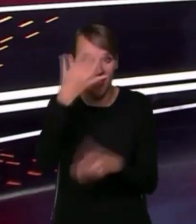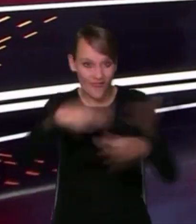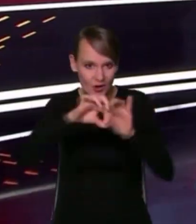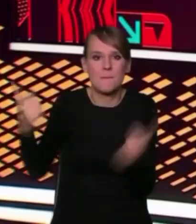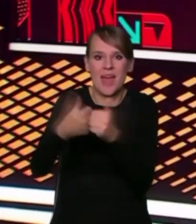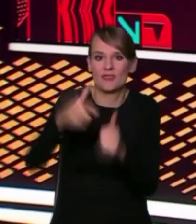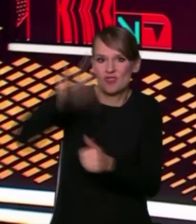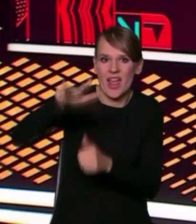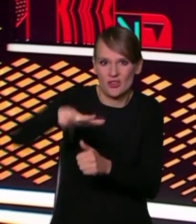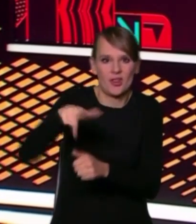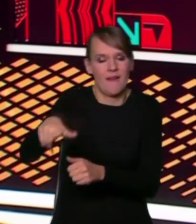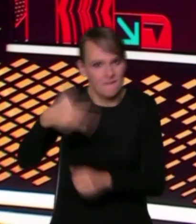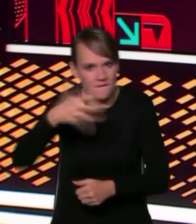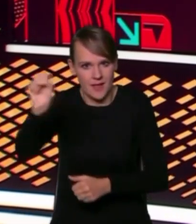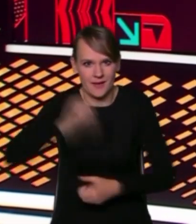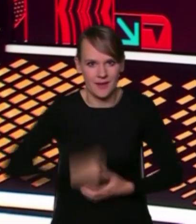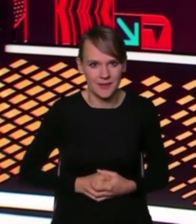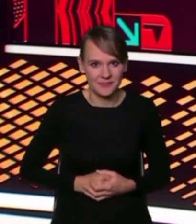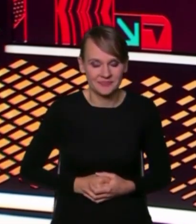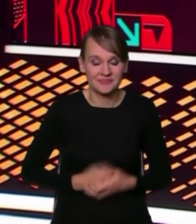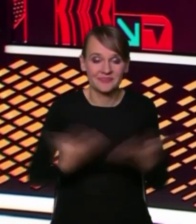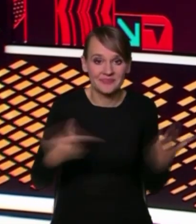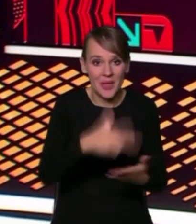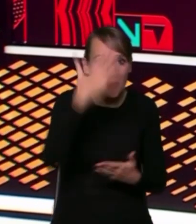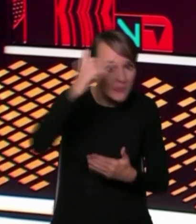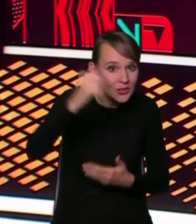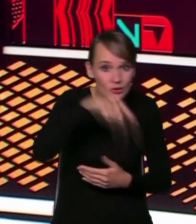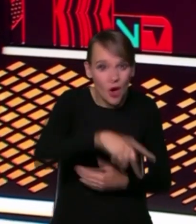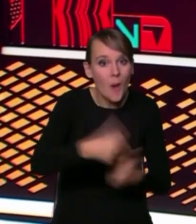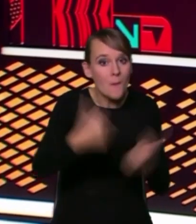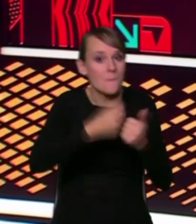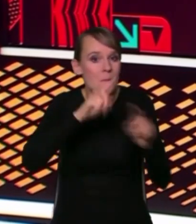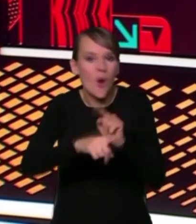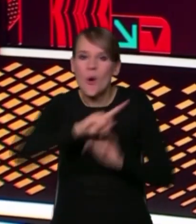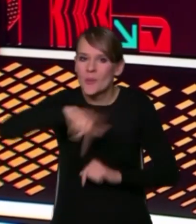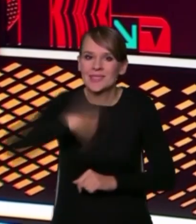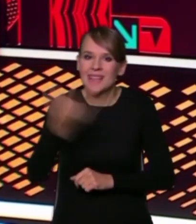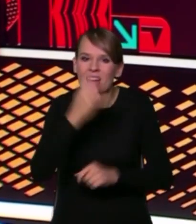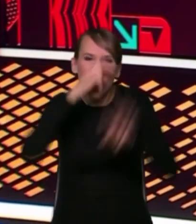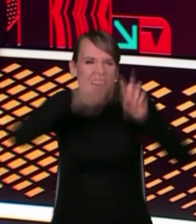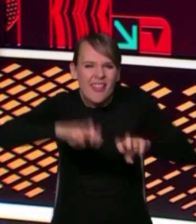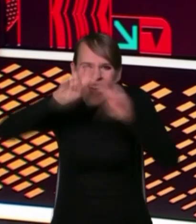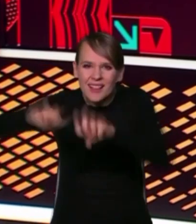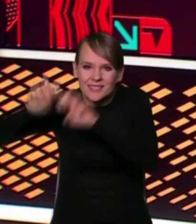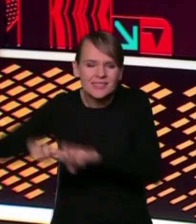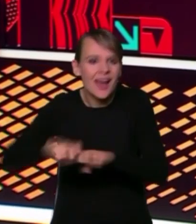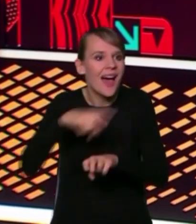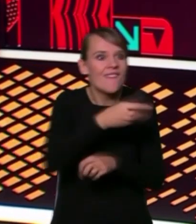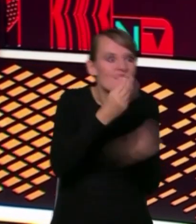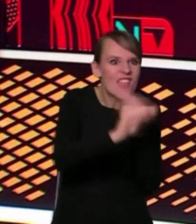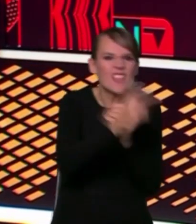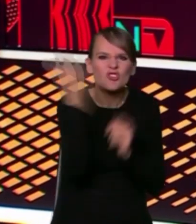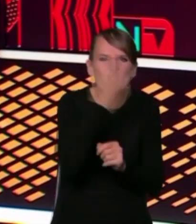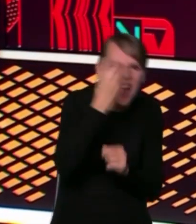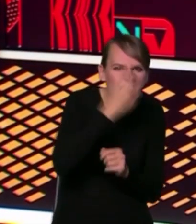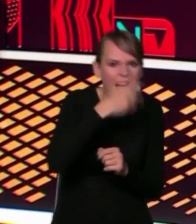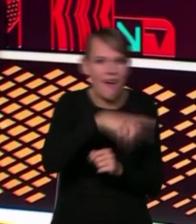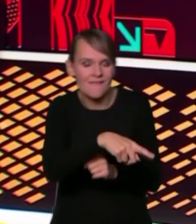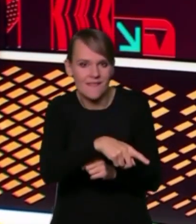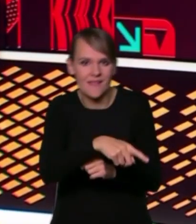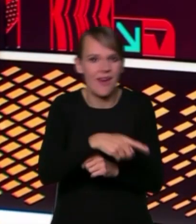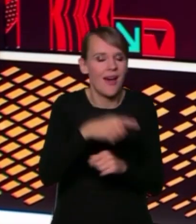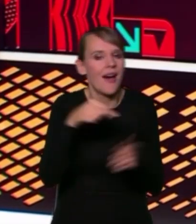złoto po każdym meczu na tych mistrzostwach przeprowadzamy analizę najciekawszych i najbardziej widowiskowych akcji autor